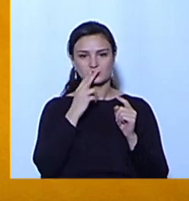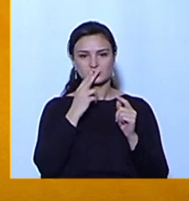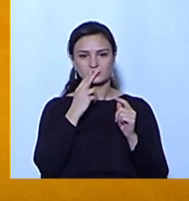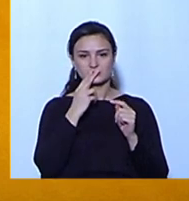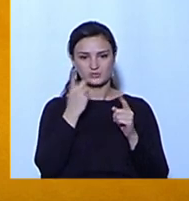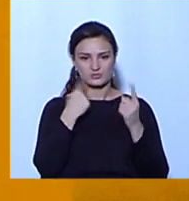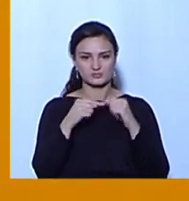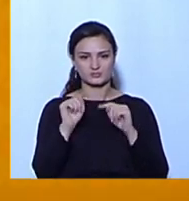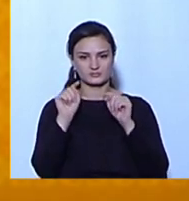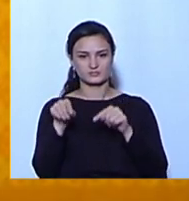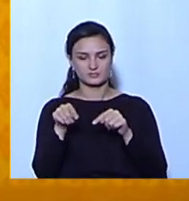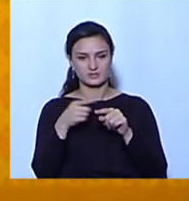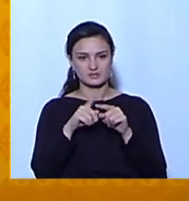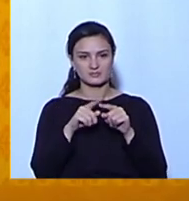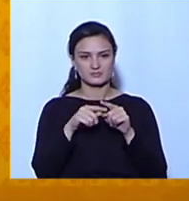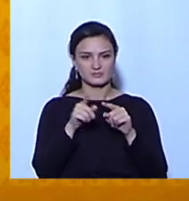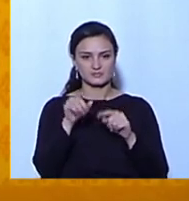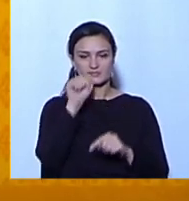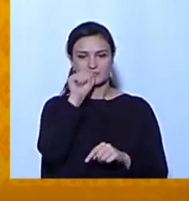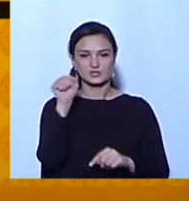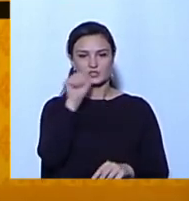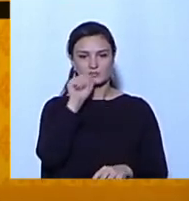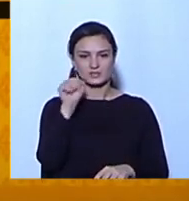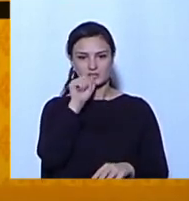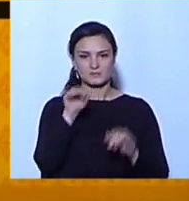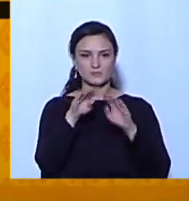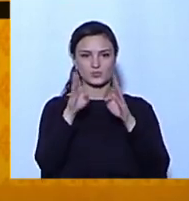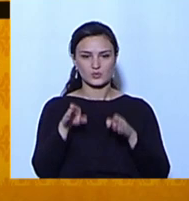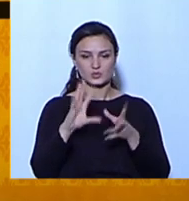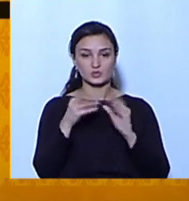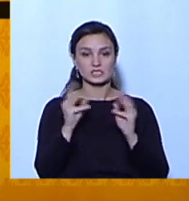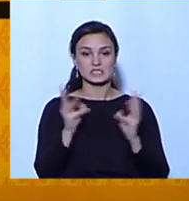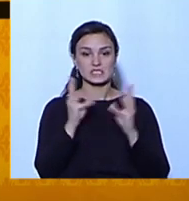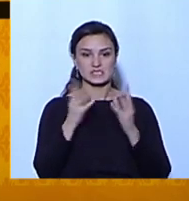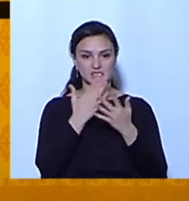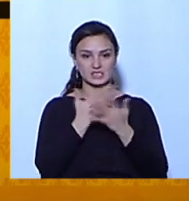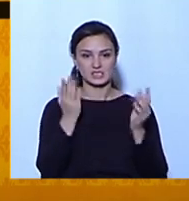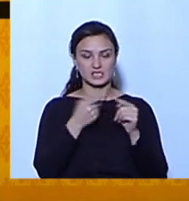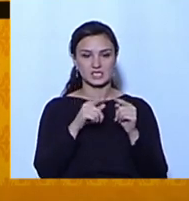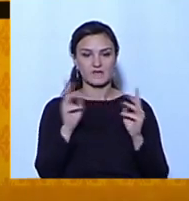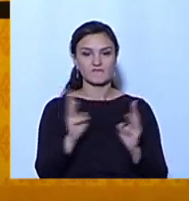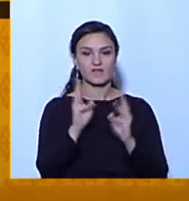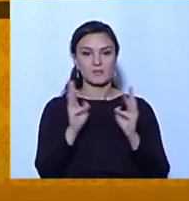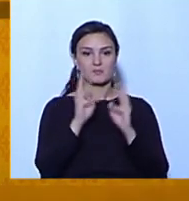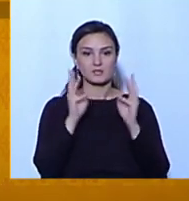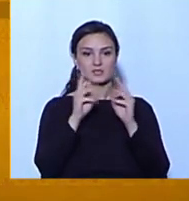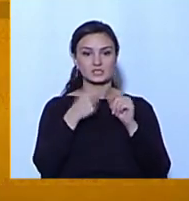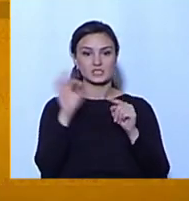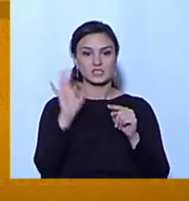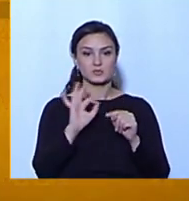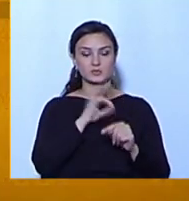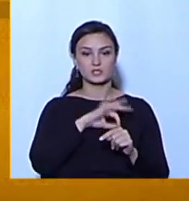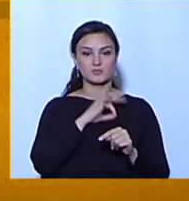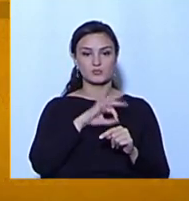მწეველები ხდებიან. ჩილიმი, ბუხარი, ზოგადად ღია ცეცხლი არის კვამლის წყარო და სისტემატური